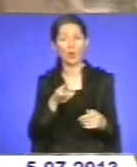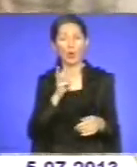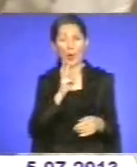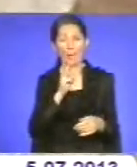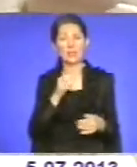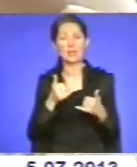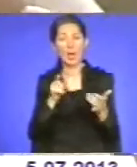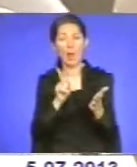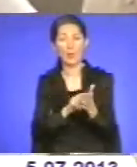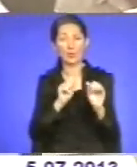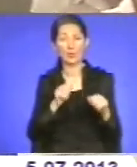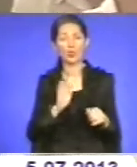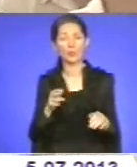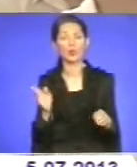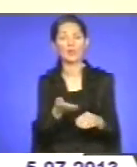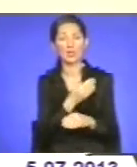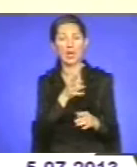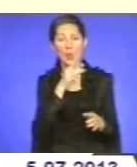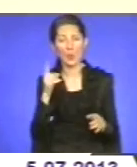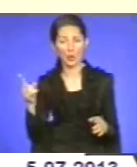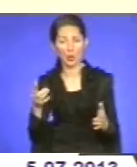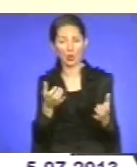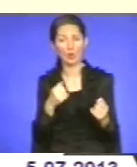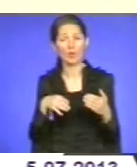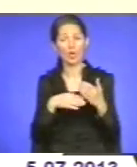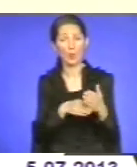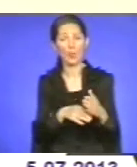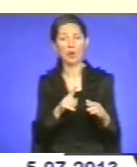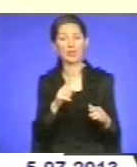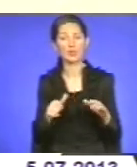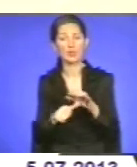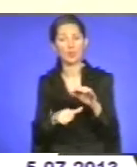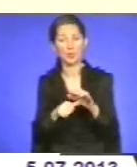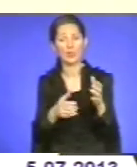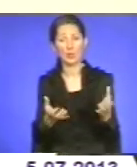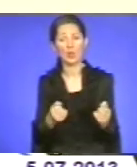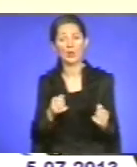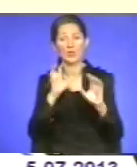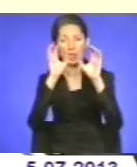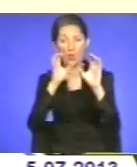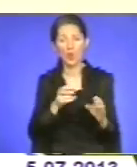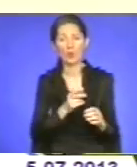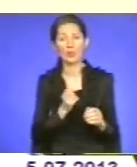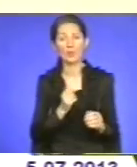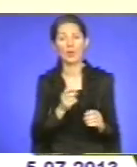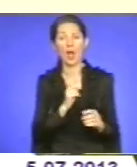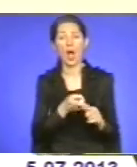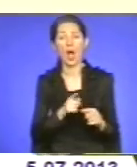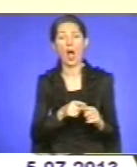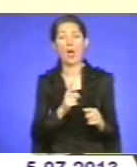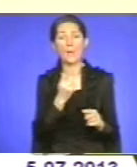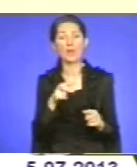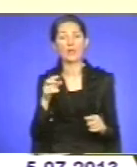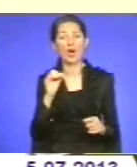період отримання допомоги із безробіття. Прийнятий закон, благодаря якому з 1 июля, який вступив в дію з 1